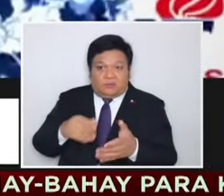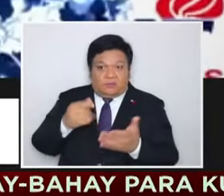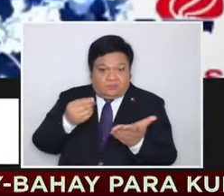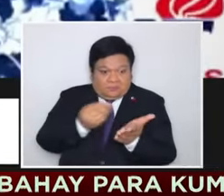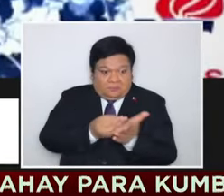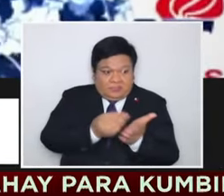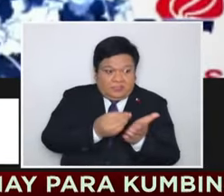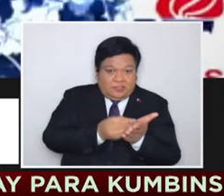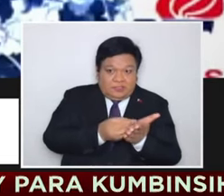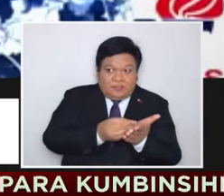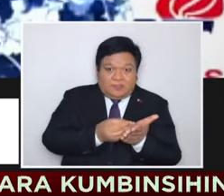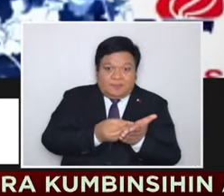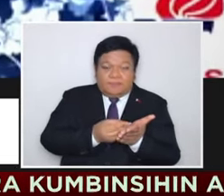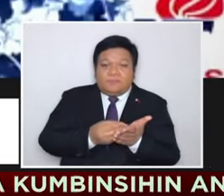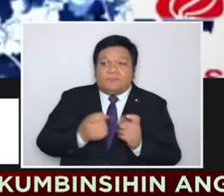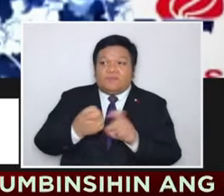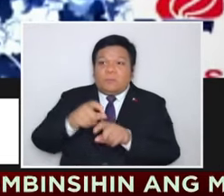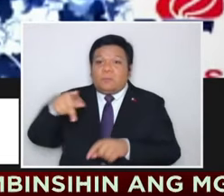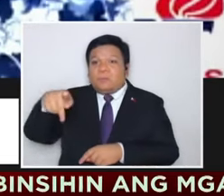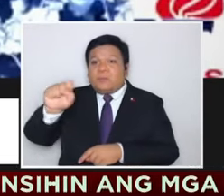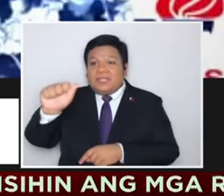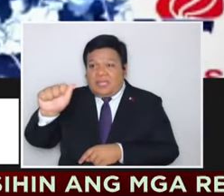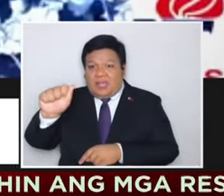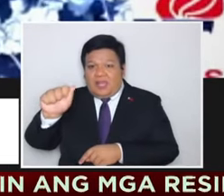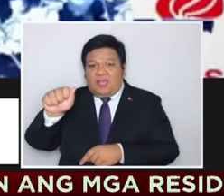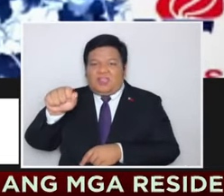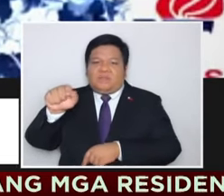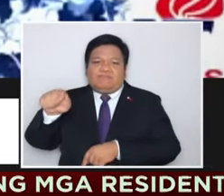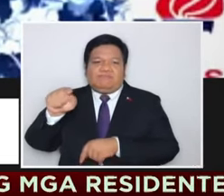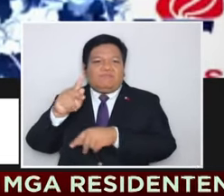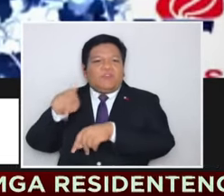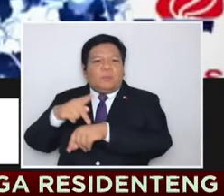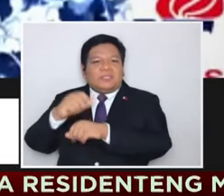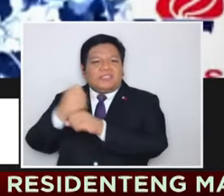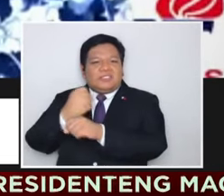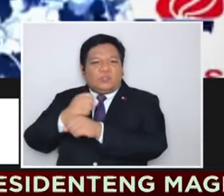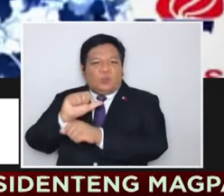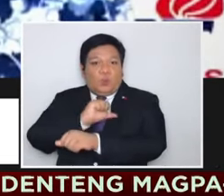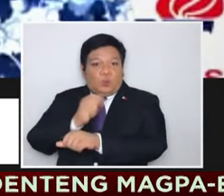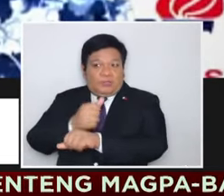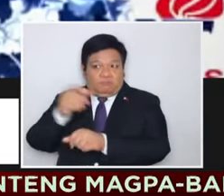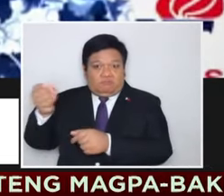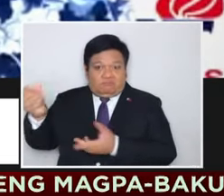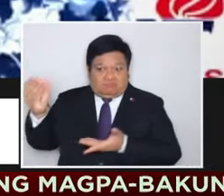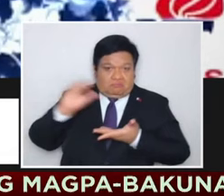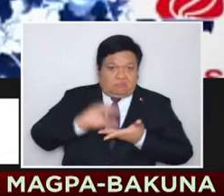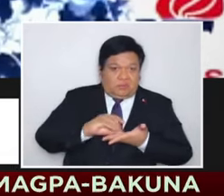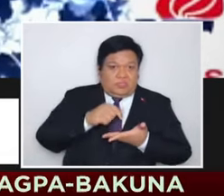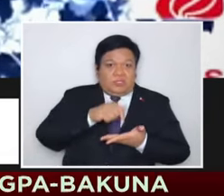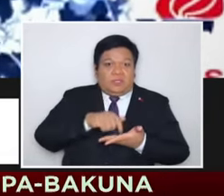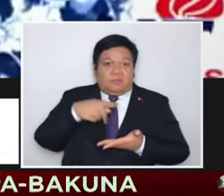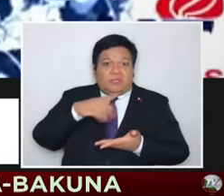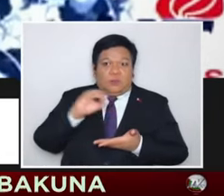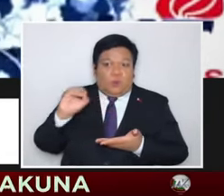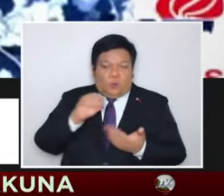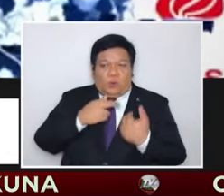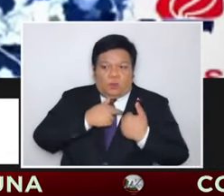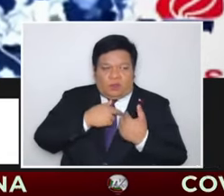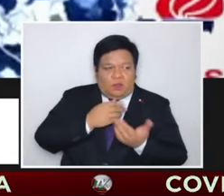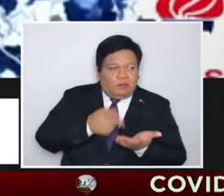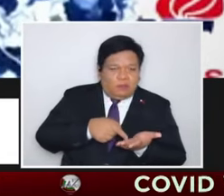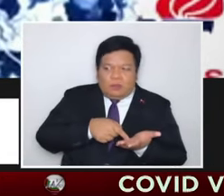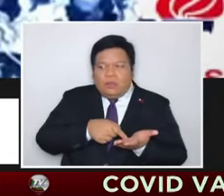the PSA to the PCOO, the officers or personnel in charge were also